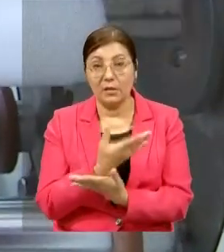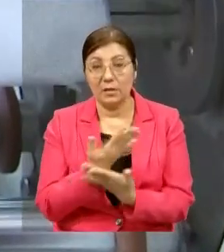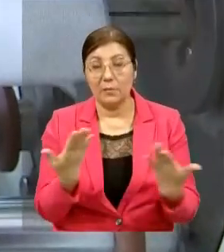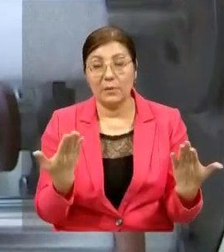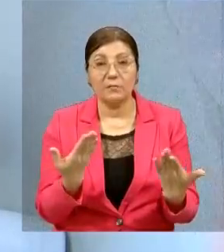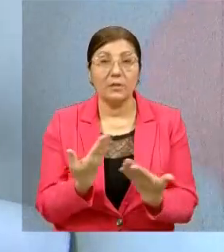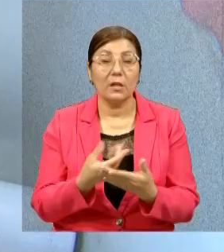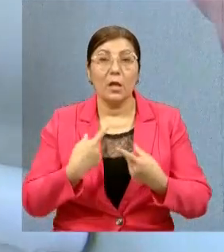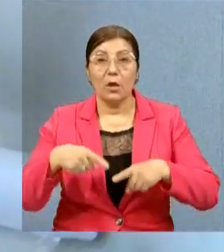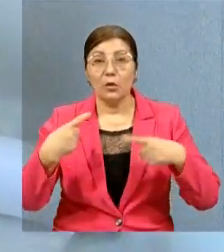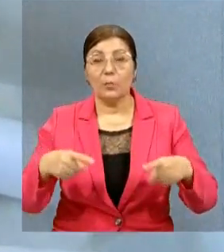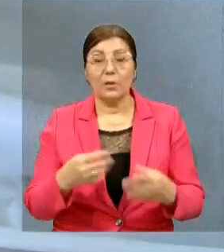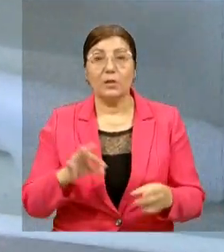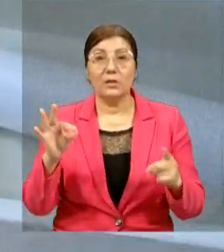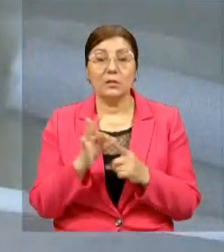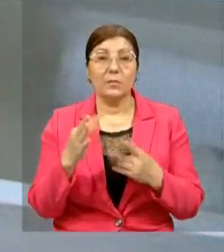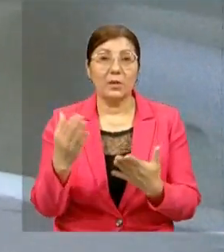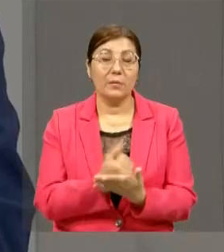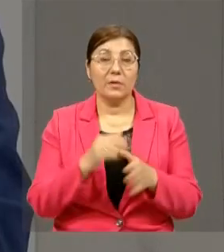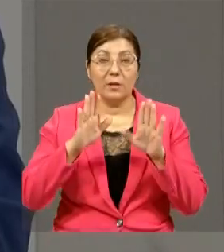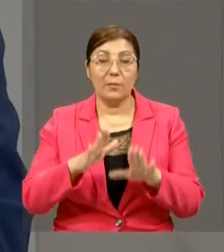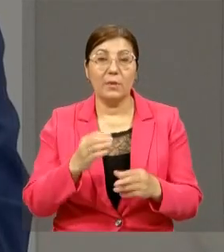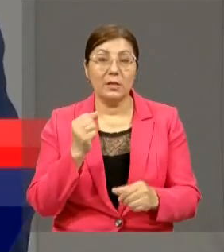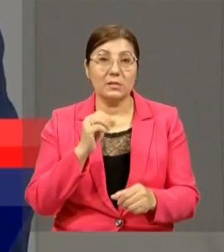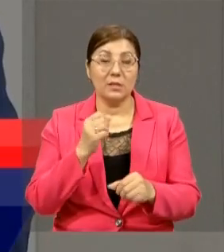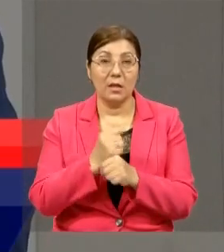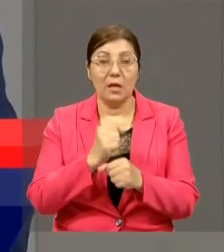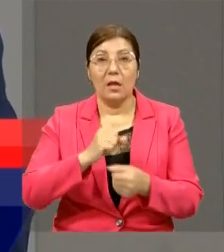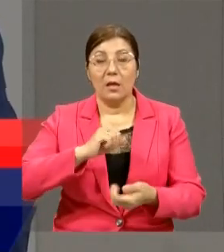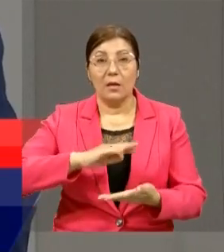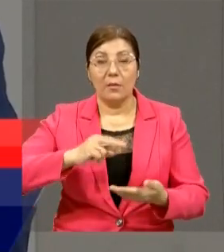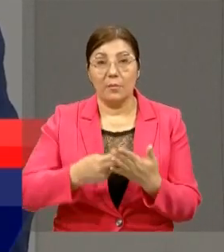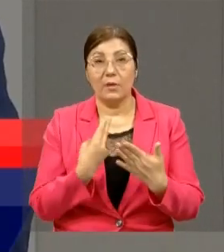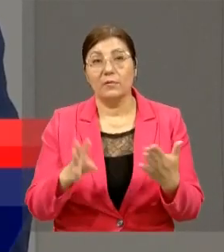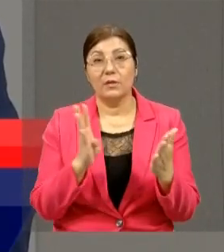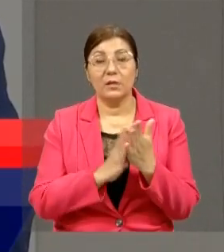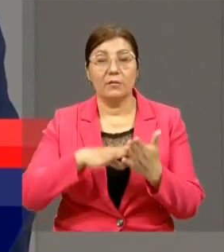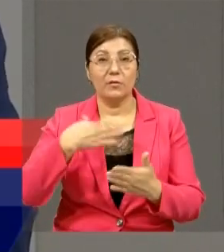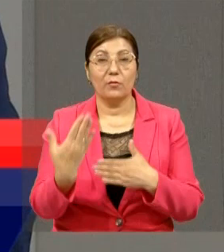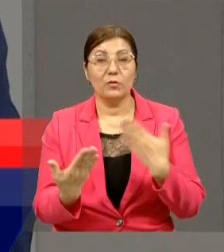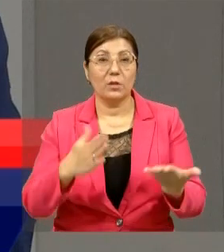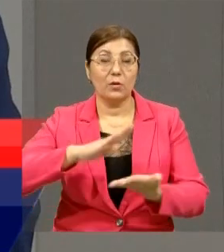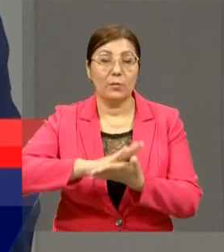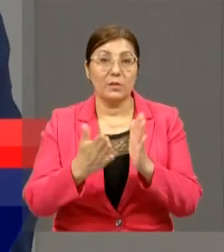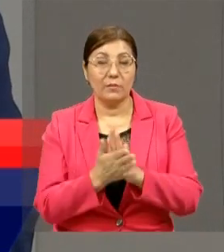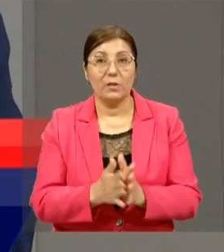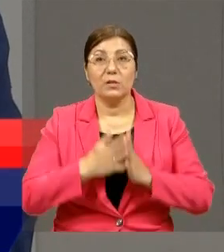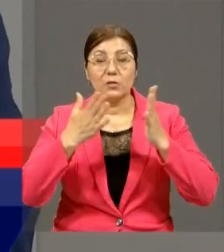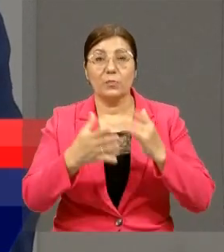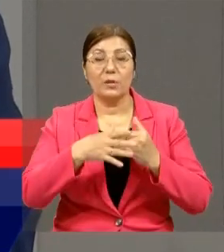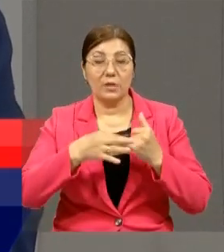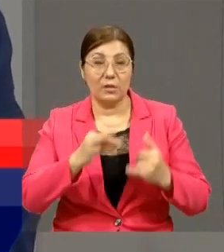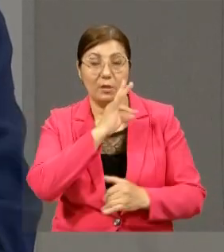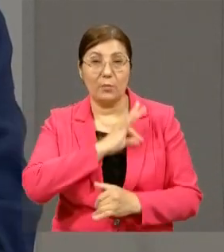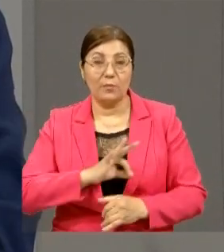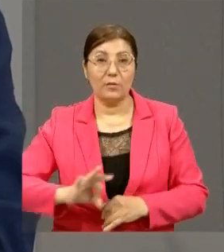бумажной продукции в целях сбыта местной продукции подписаны Девять трехсторонних соглашений с крупными недро пользователями регионов